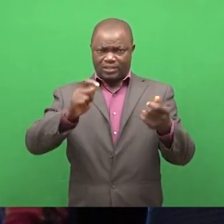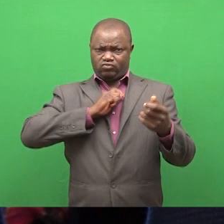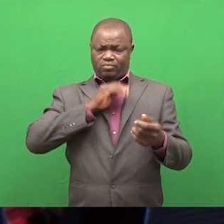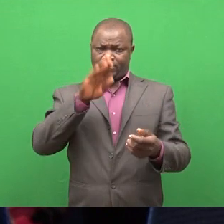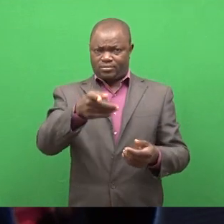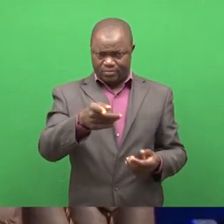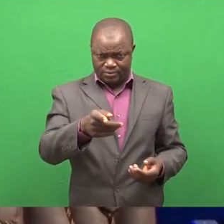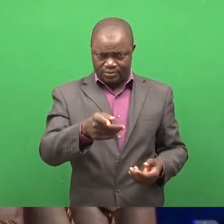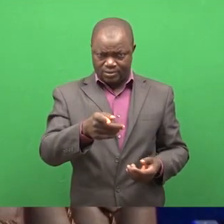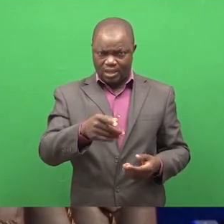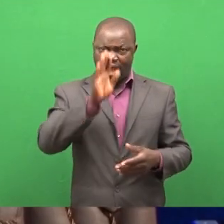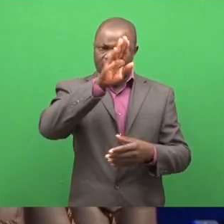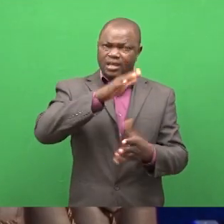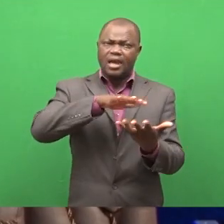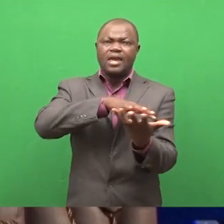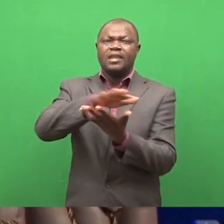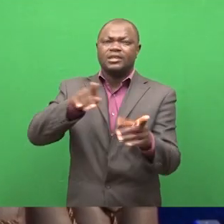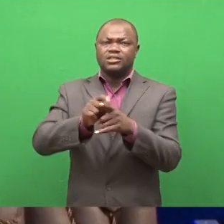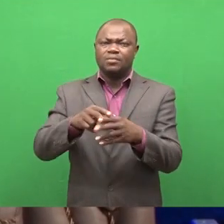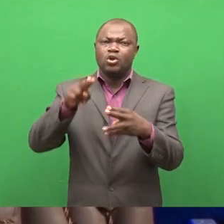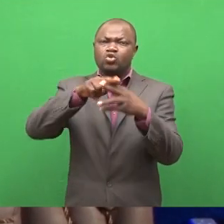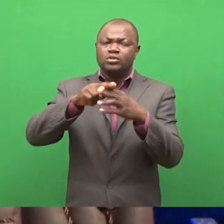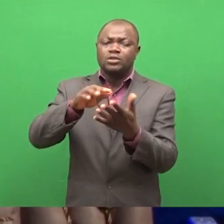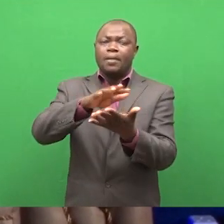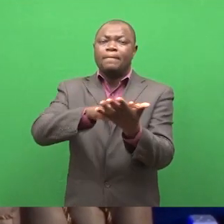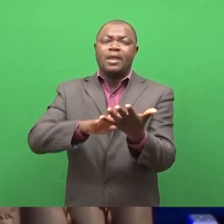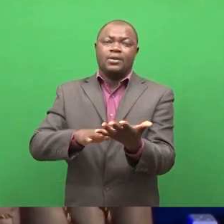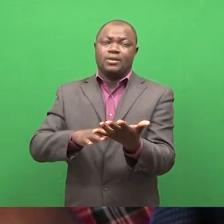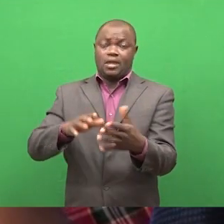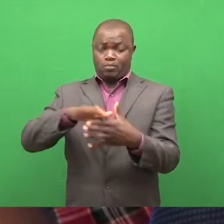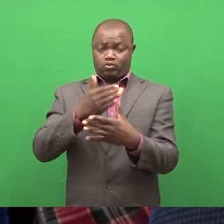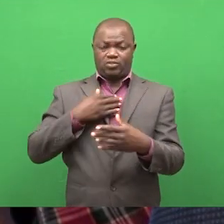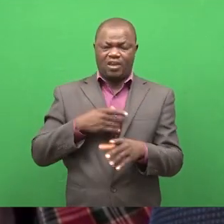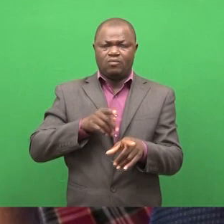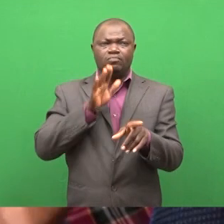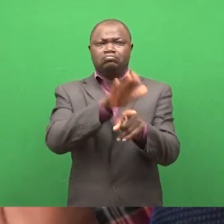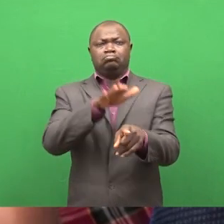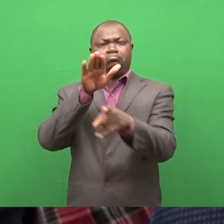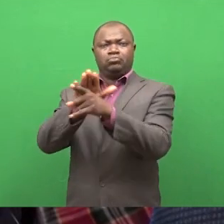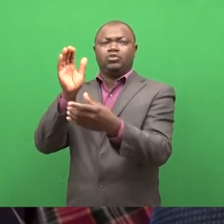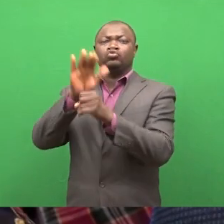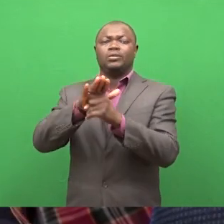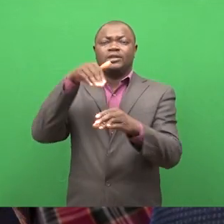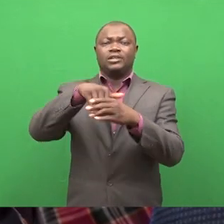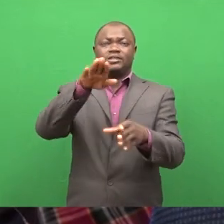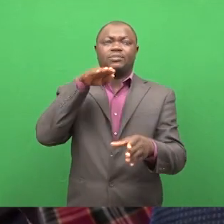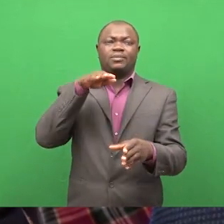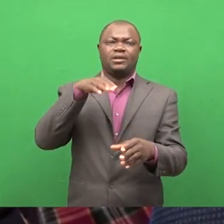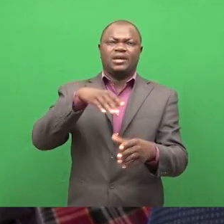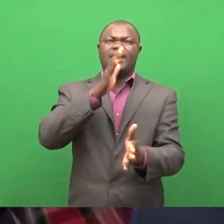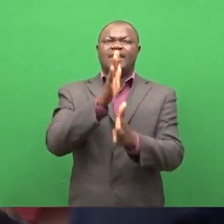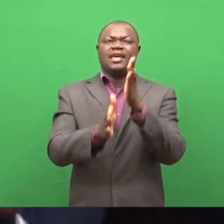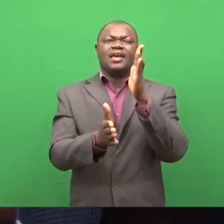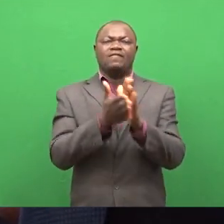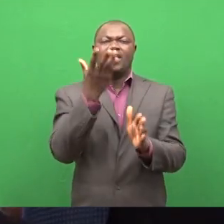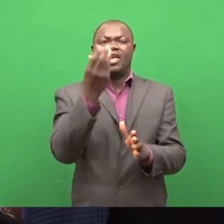Chisamba, kune ava vanoshandisa brew. Since ini ndambofamba zvokufamba zviya muno muZimbabwe hakuna kana